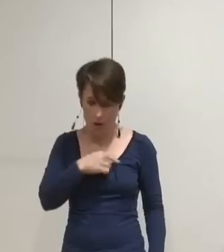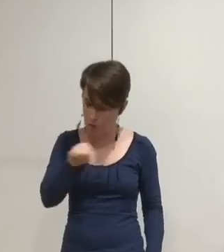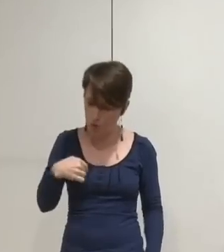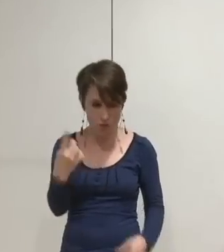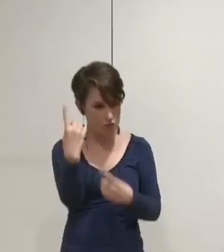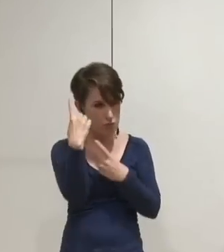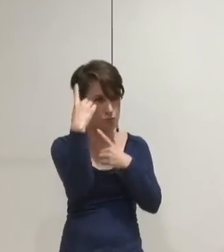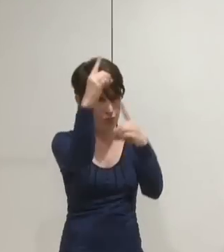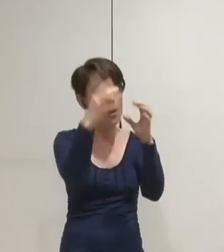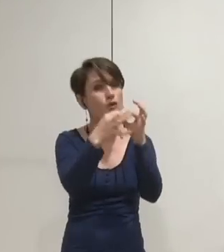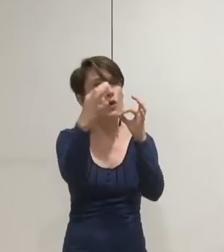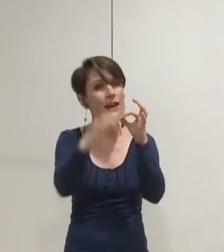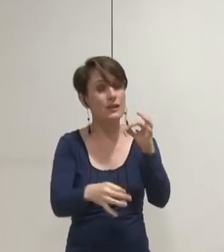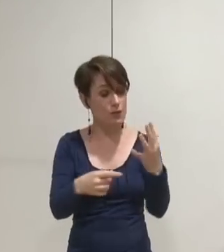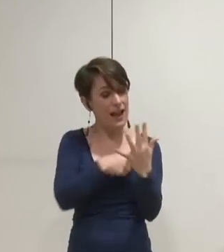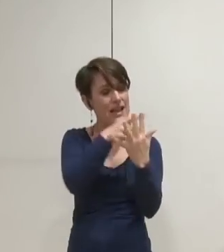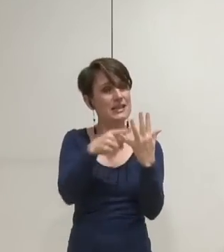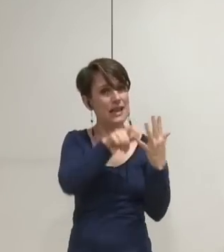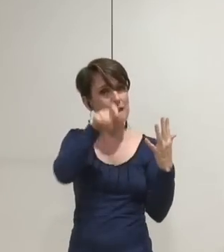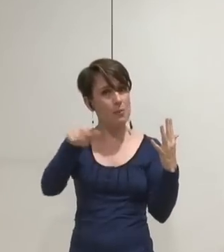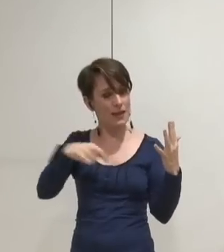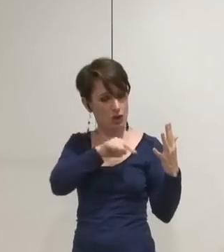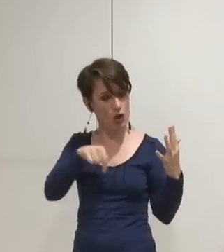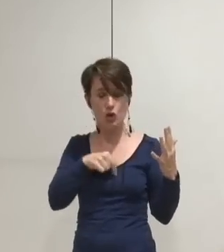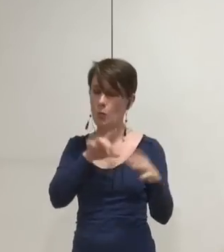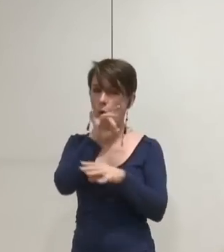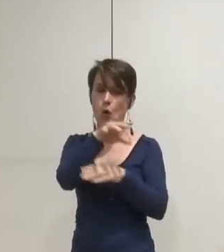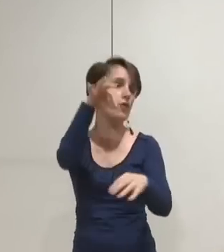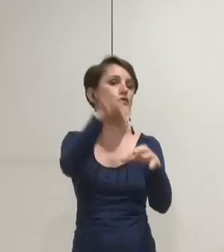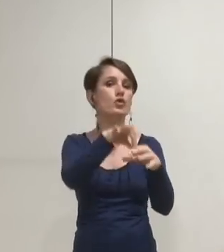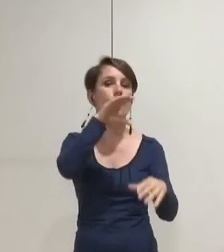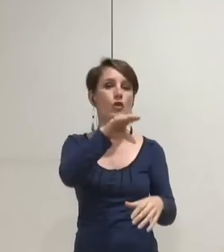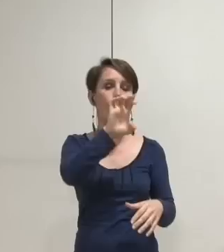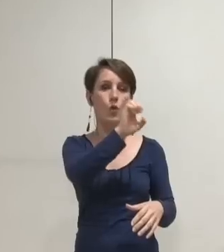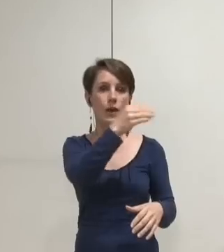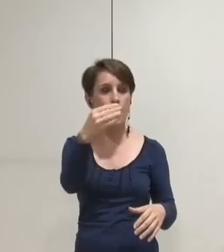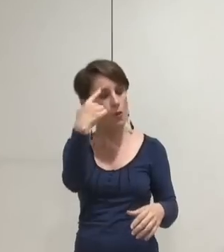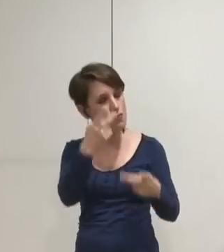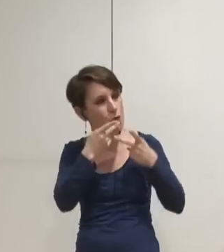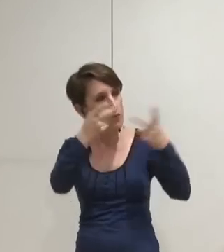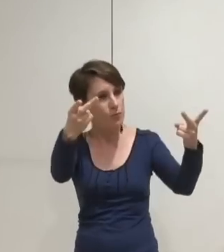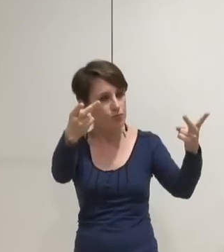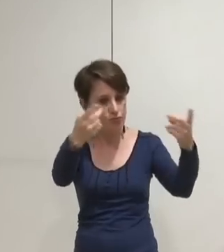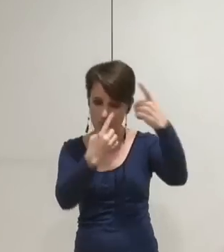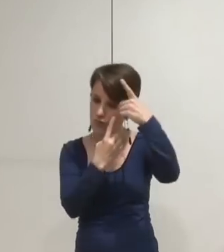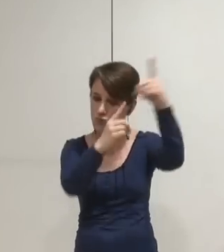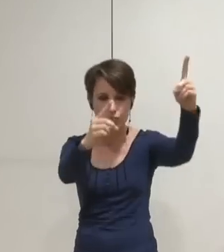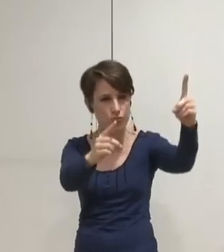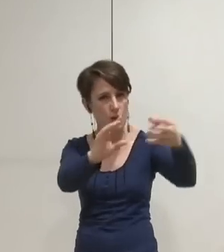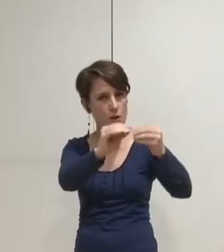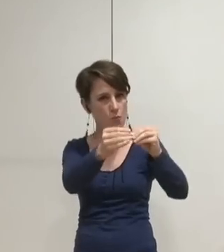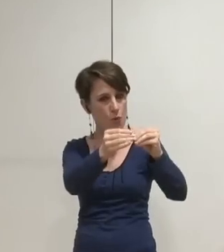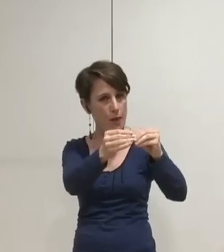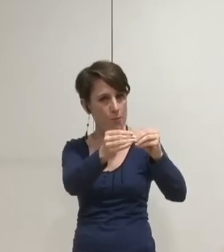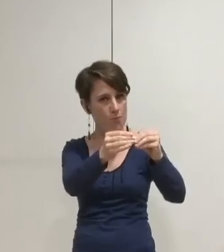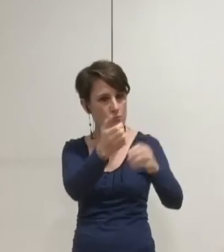d'entre nous ne votent om pas cette délibération E14 qui finalise le crème afin de dénoncer à nouveau ces dérives au